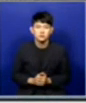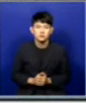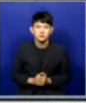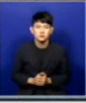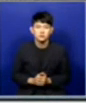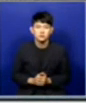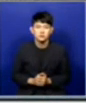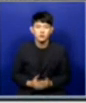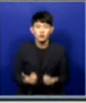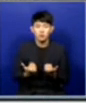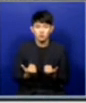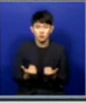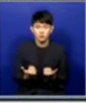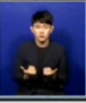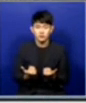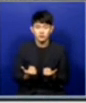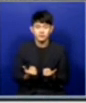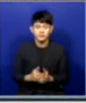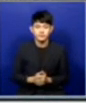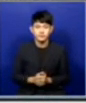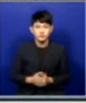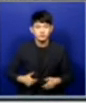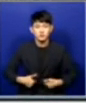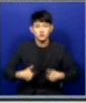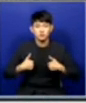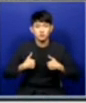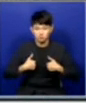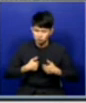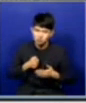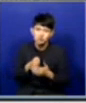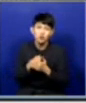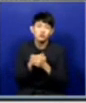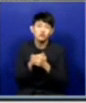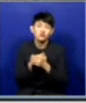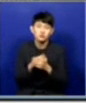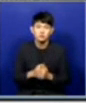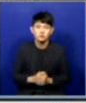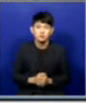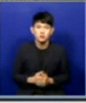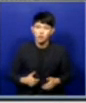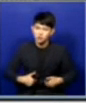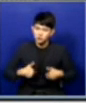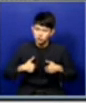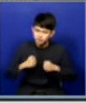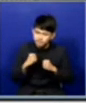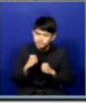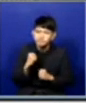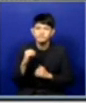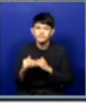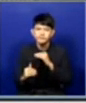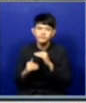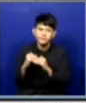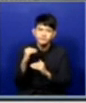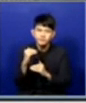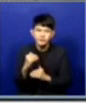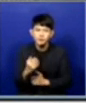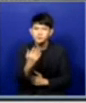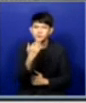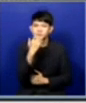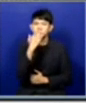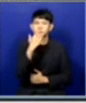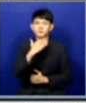แม้จะอย่างไรก็ตามค่ะท่านประธานคะชีวิตคือการต่อสู้ชีวิตต้องก้าวต่อไปกับลมหายใจที่เหลื